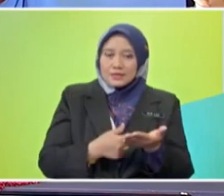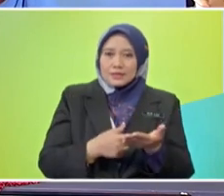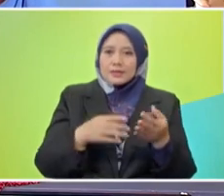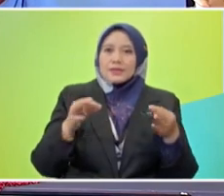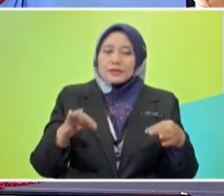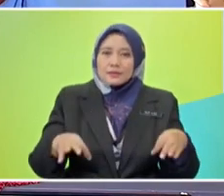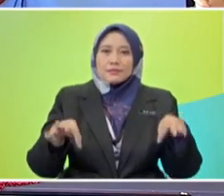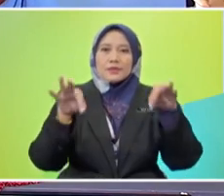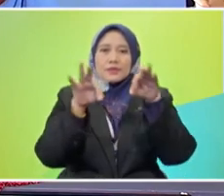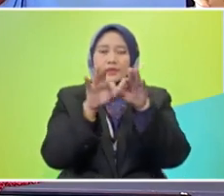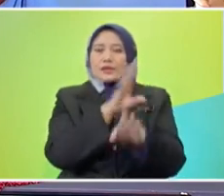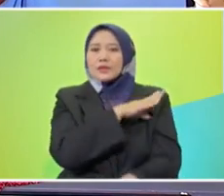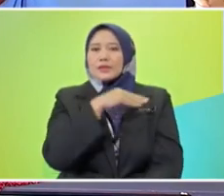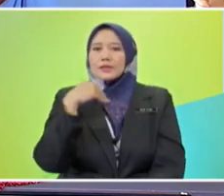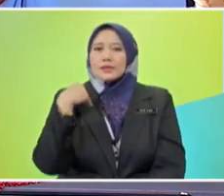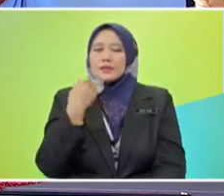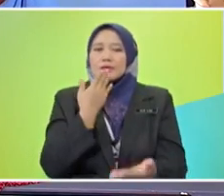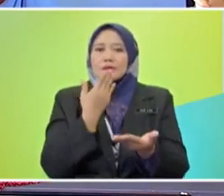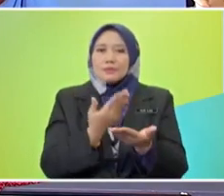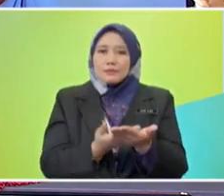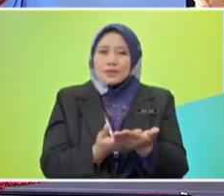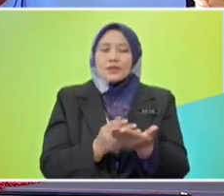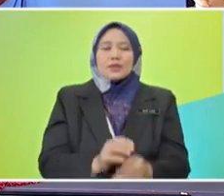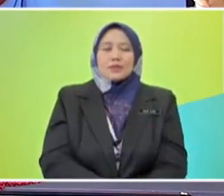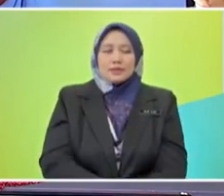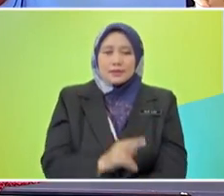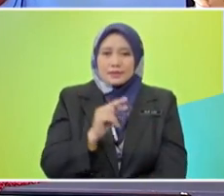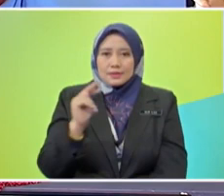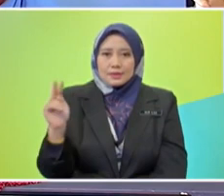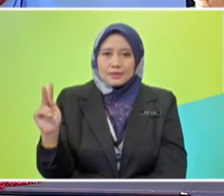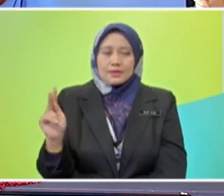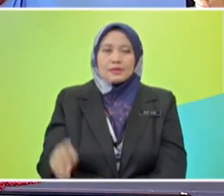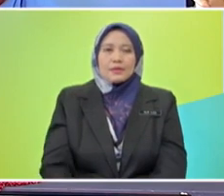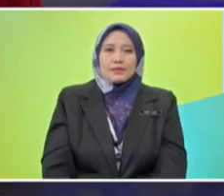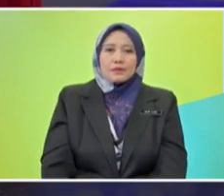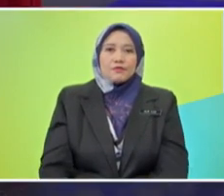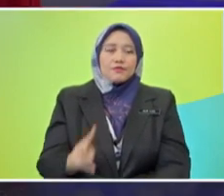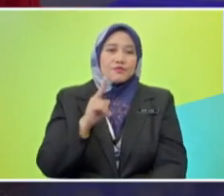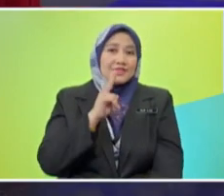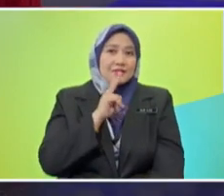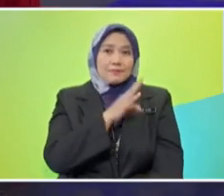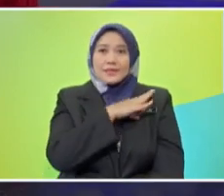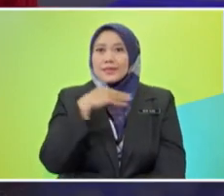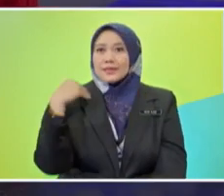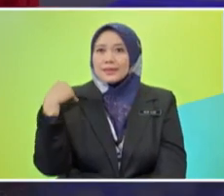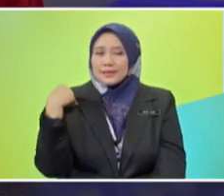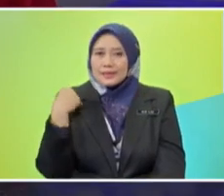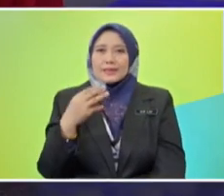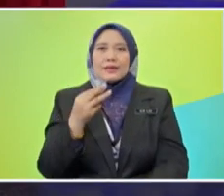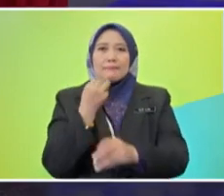kebaikan vitamin dan juga mineral cikgu? Selain daripada vitamin C, bagus untuk dimakan. Tadi Fizi dah sebutkan pada segmen